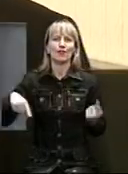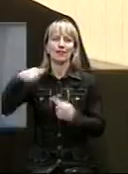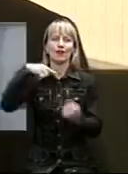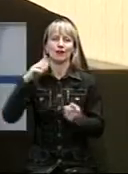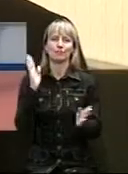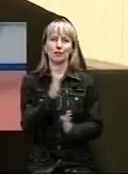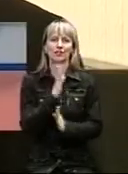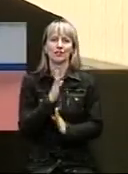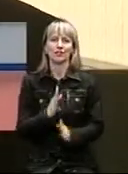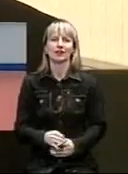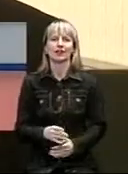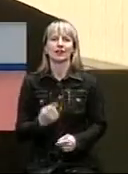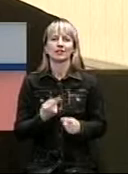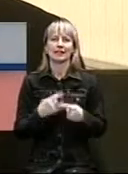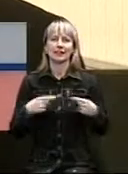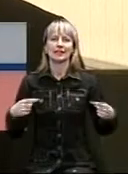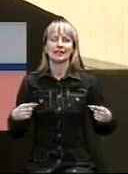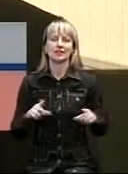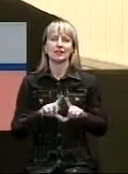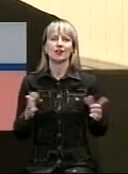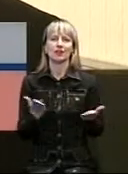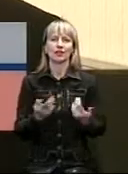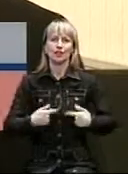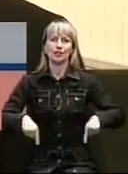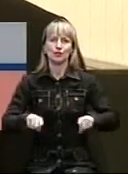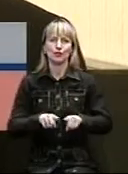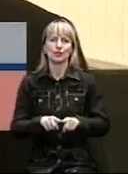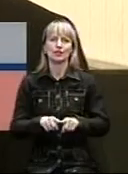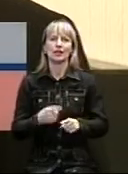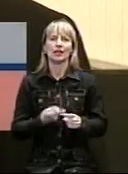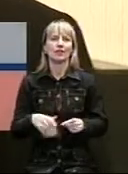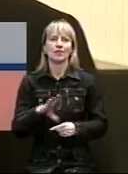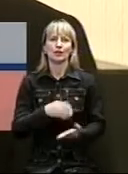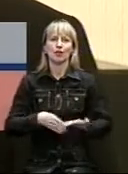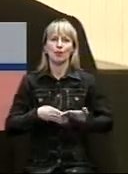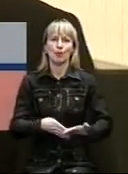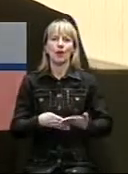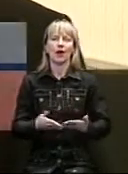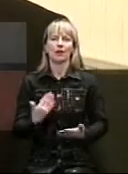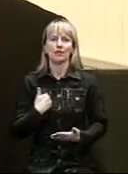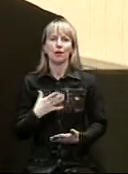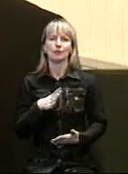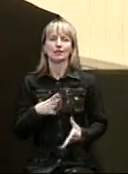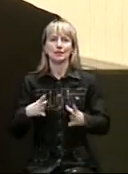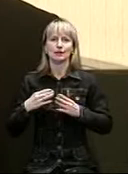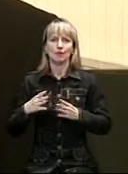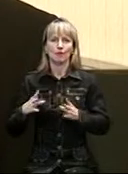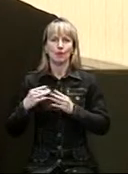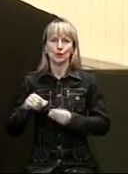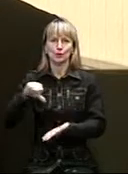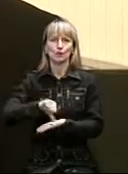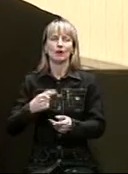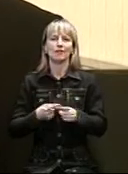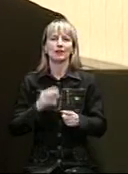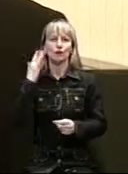повітрі. Ті різні заходи, котрі організовуються, це все допомагає нам бути співучасними у цьому